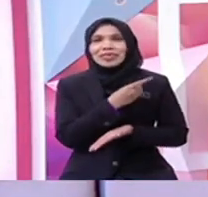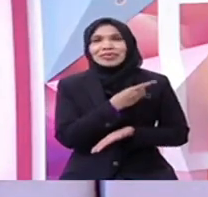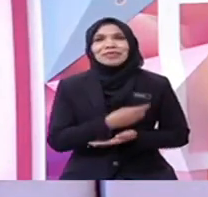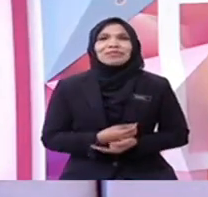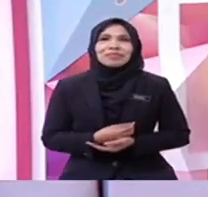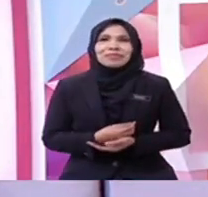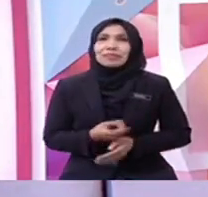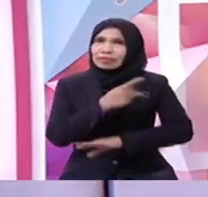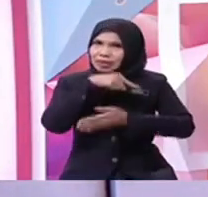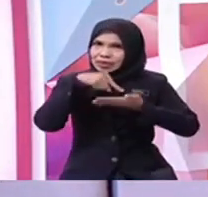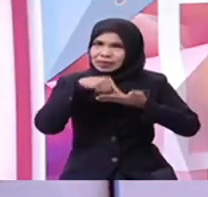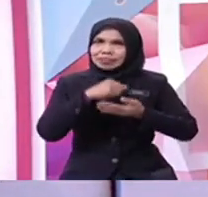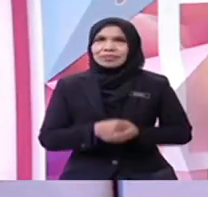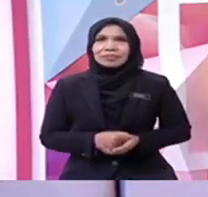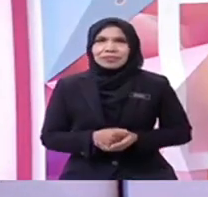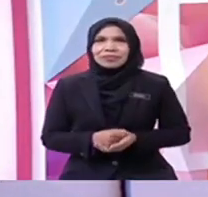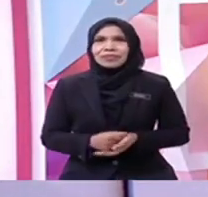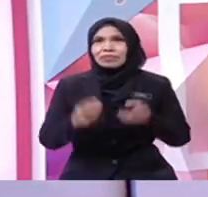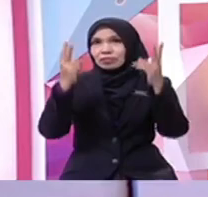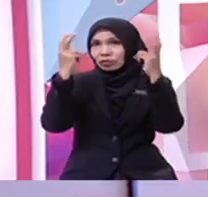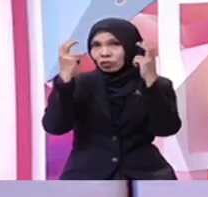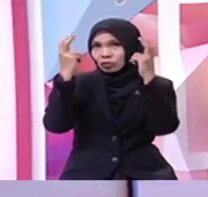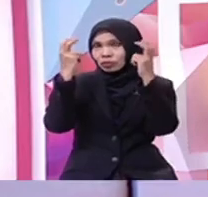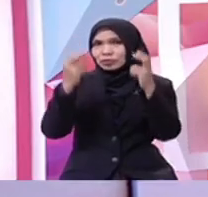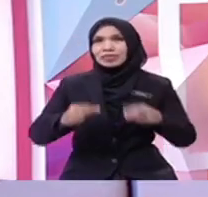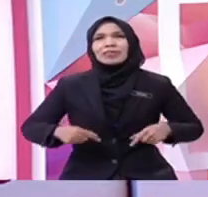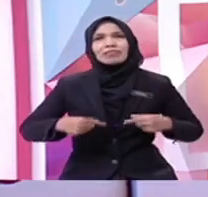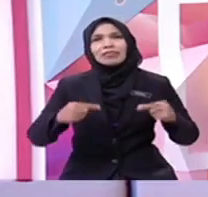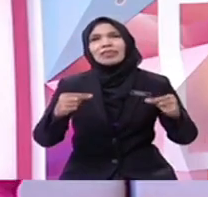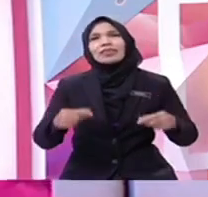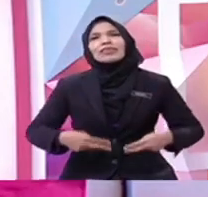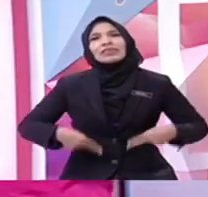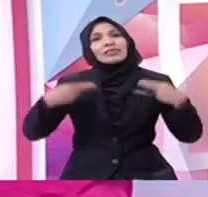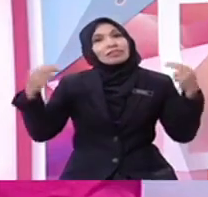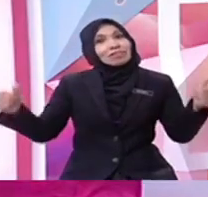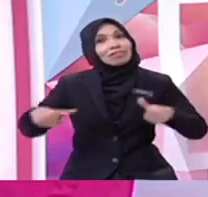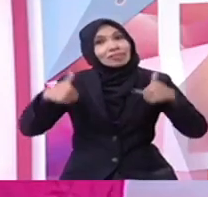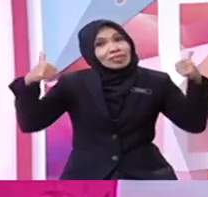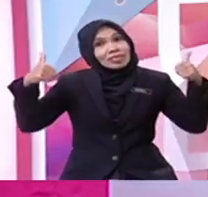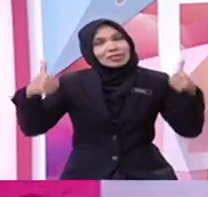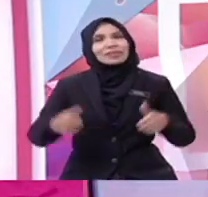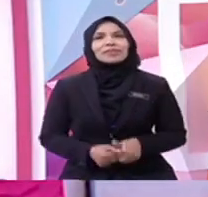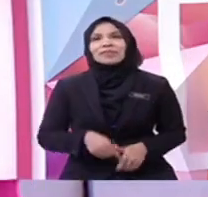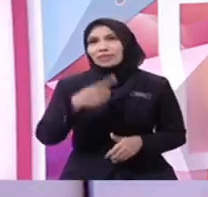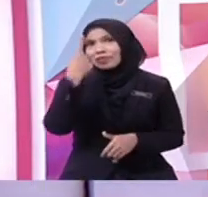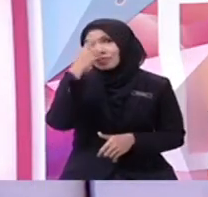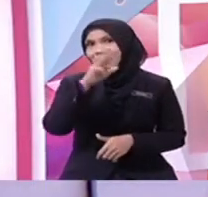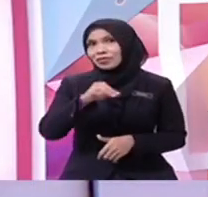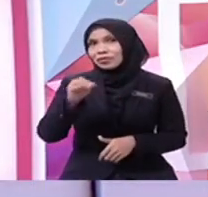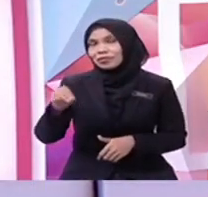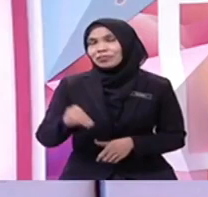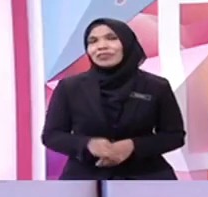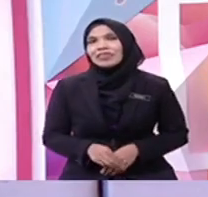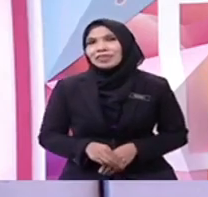ini kita ndak belajar sampai yang sangat menarik dengan topiknya gaya hidup sehat untuk murid-murid menengah rendah dan